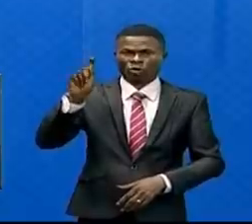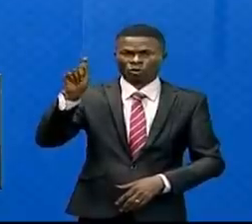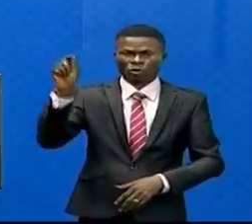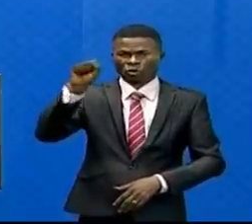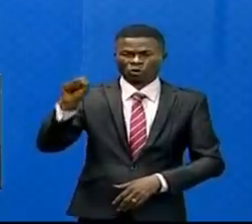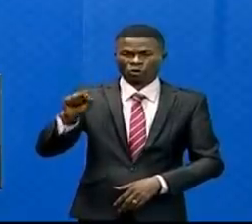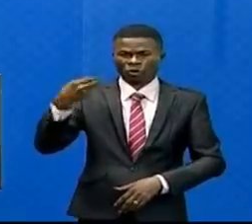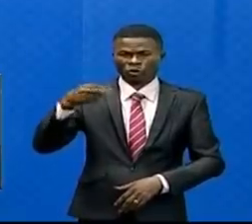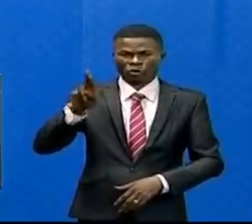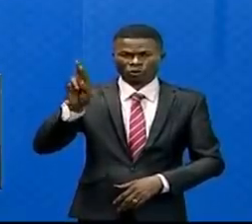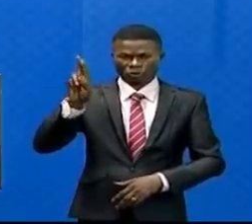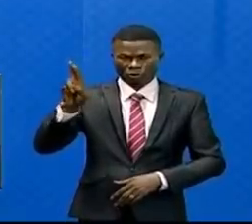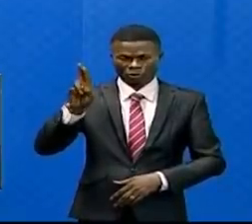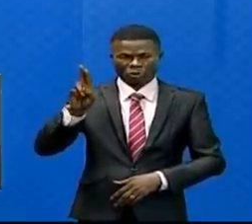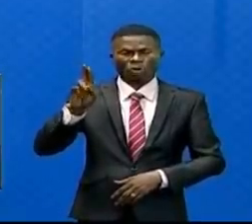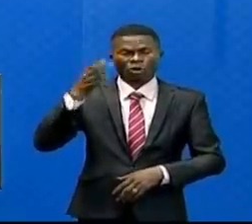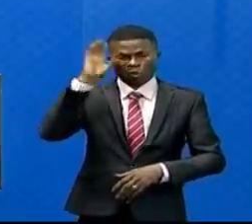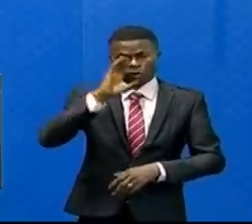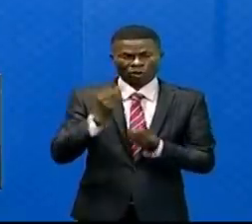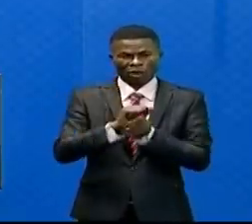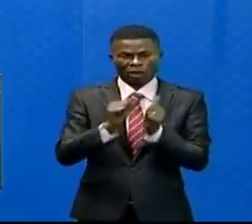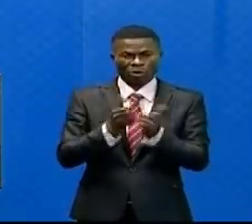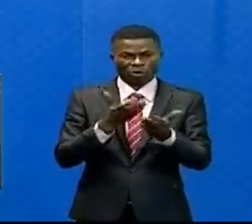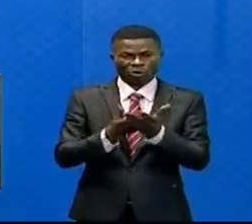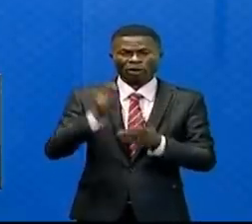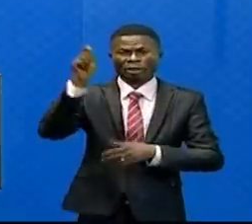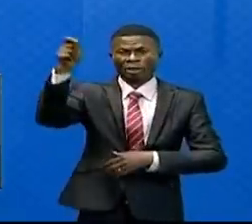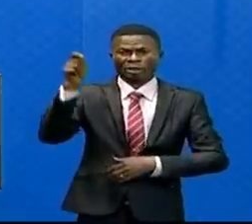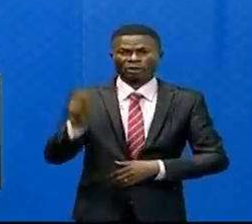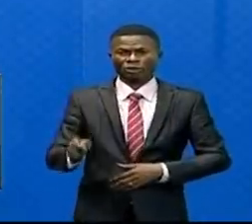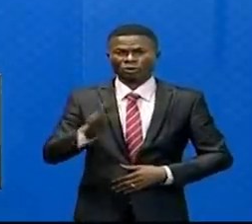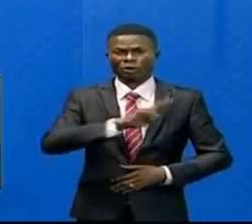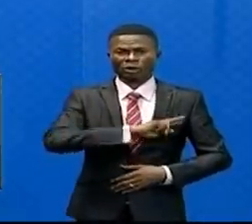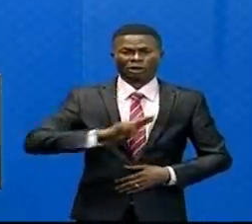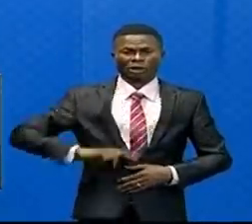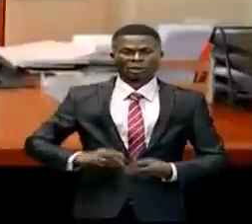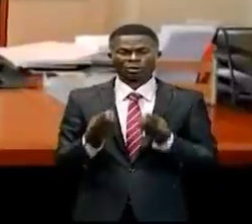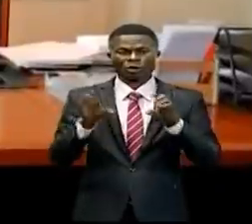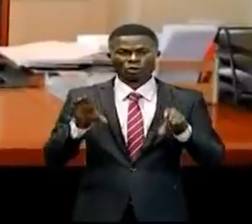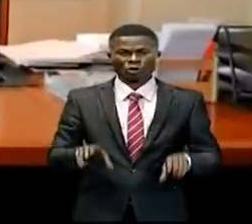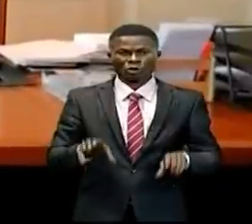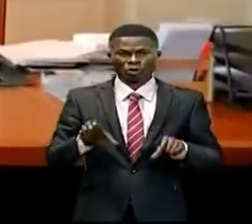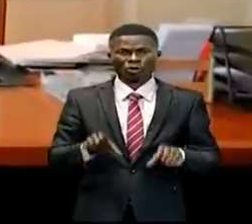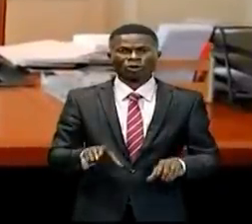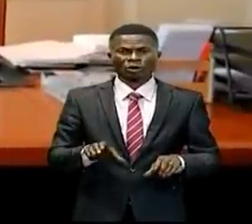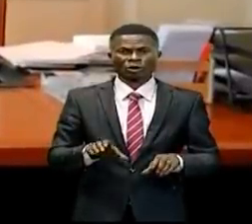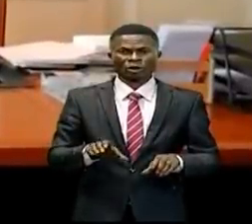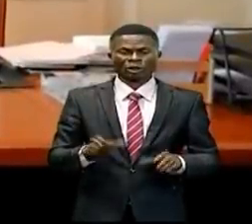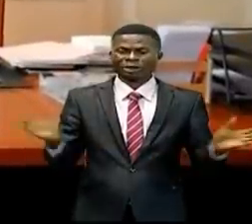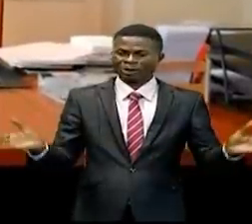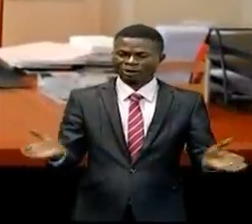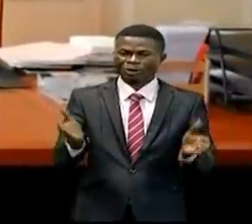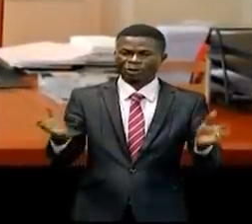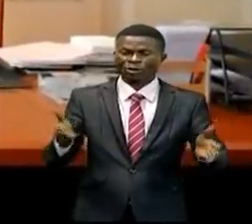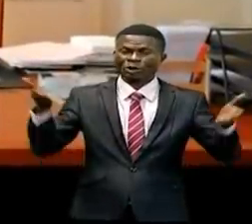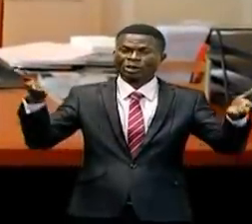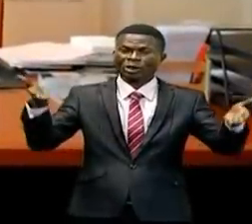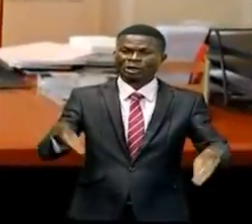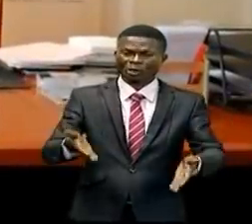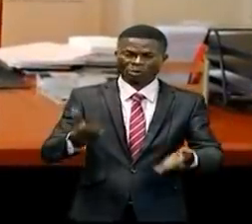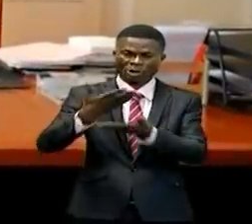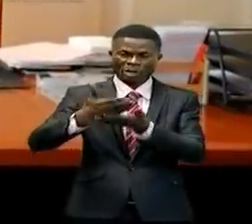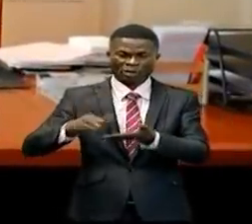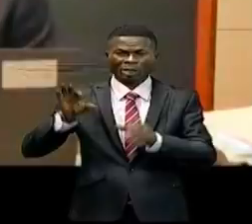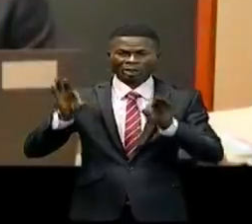Pour parer à toute éventualité, les forces armées de la République démocratique du Congo ont renforcé leur présence dans cette partie du